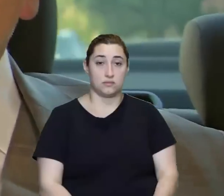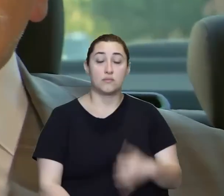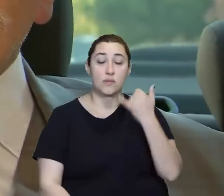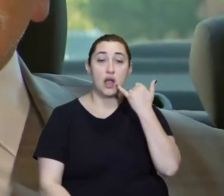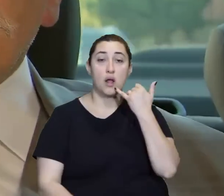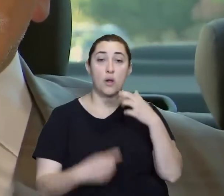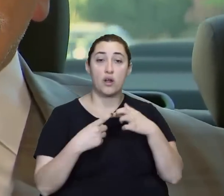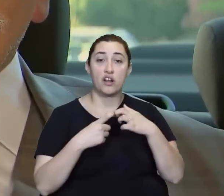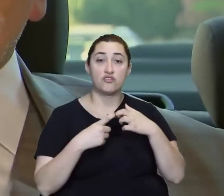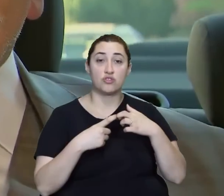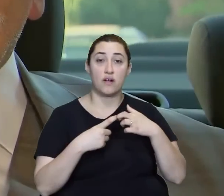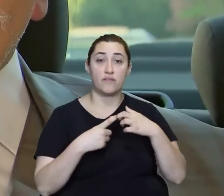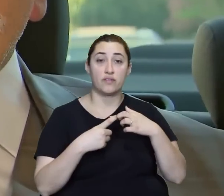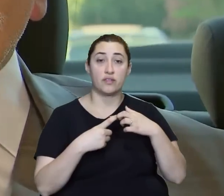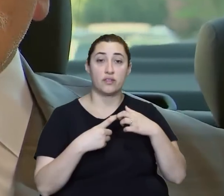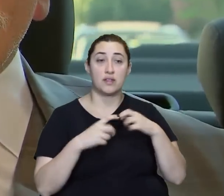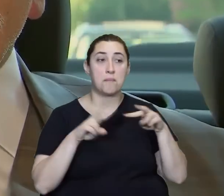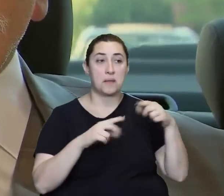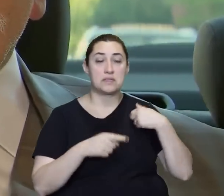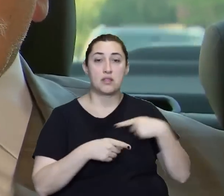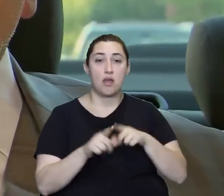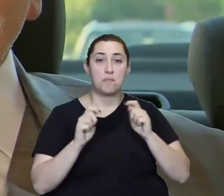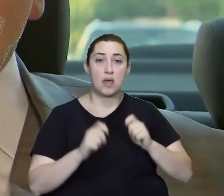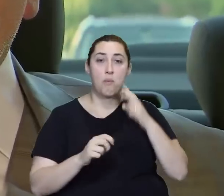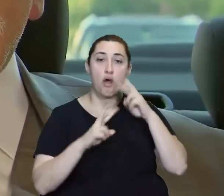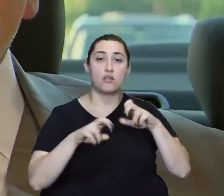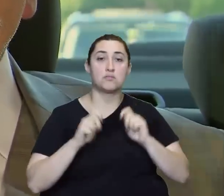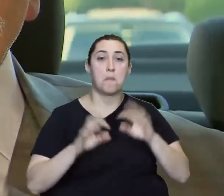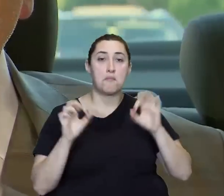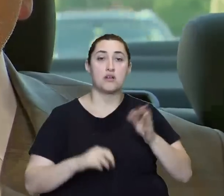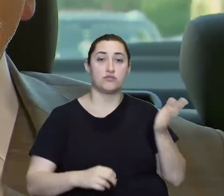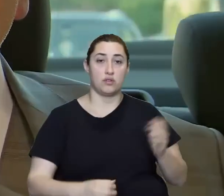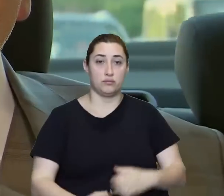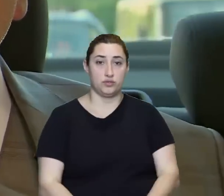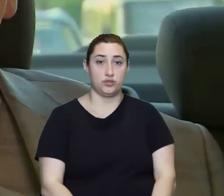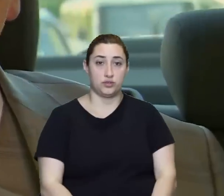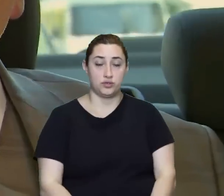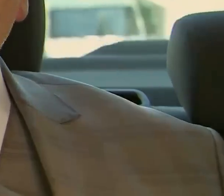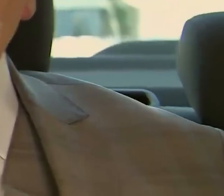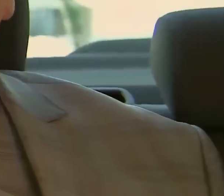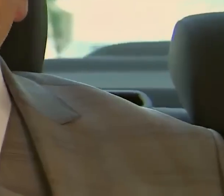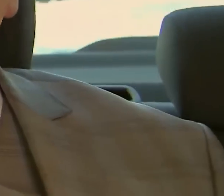Alo Reşat. Mert peşimize düşmüş. Araştırma yapmaya başlamış.